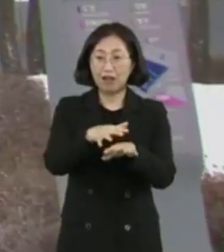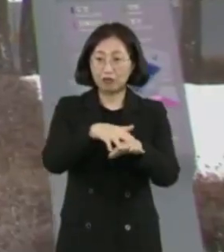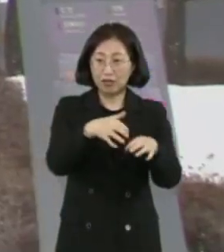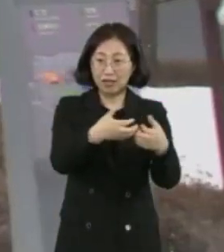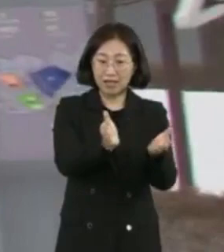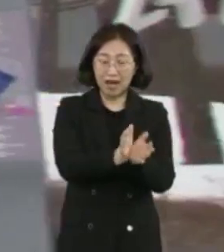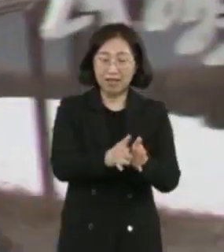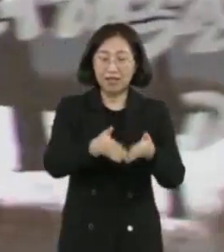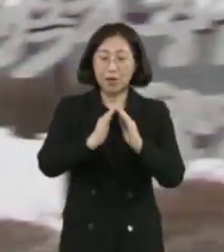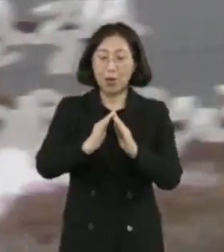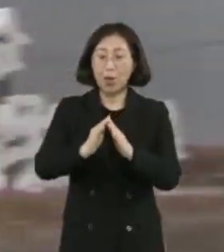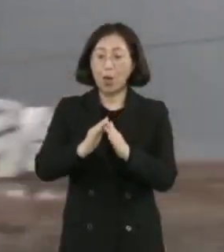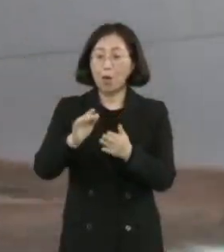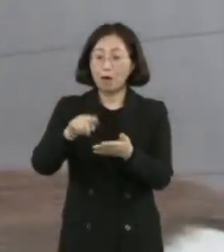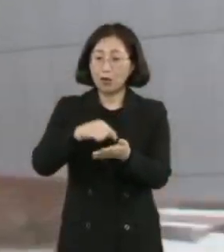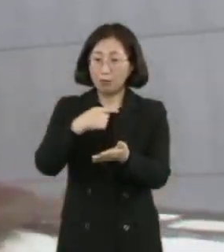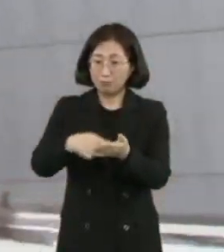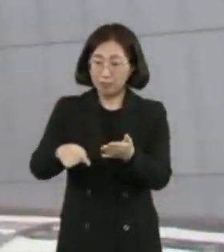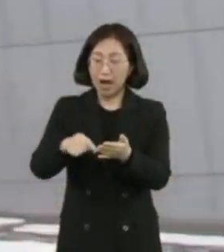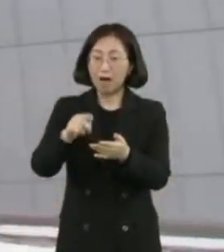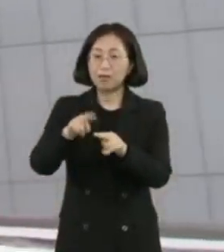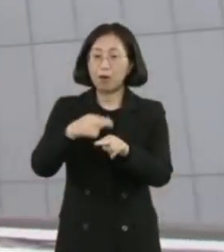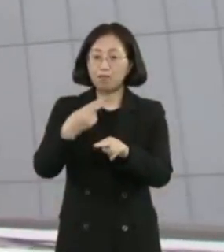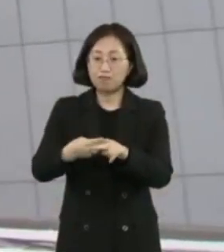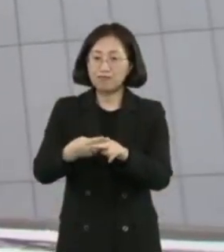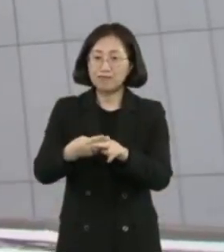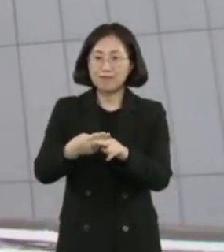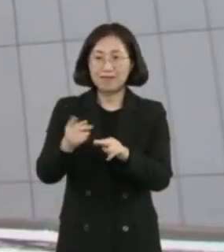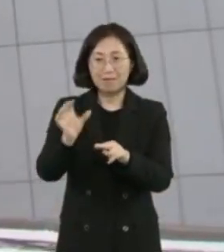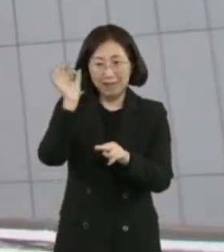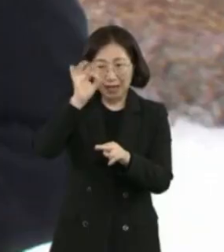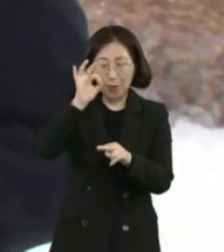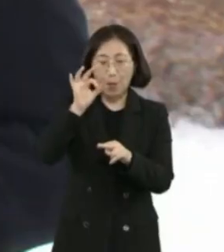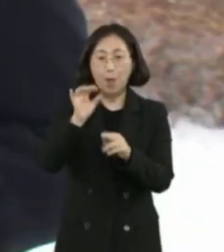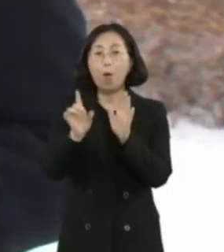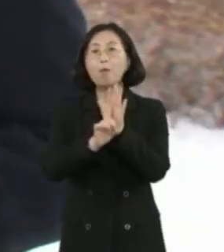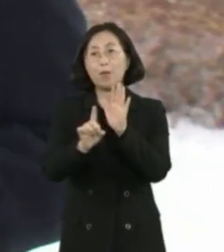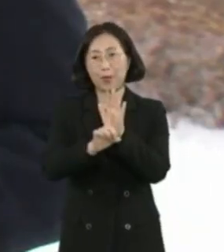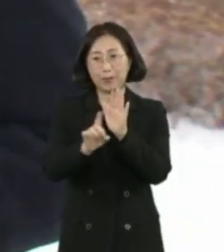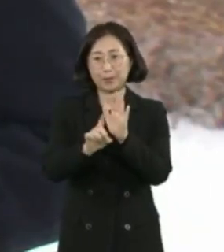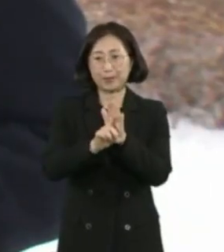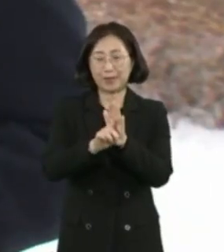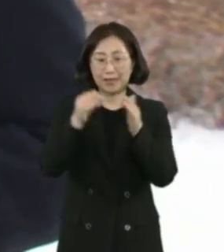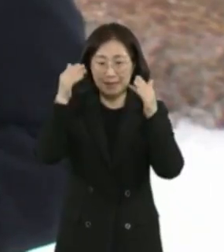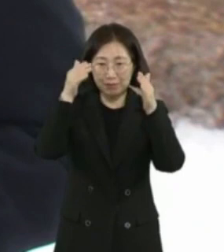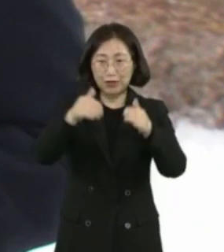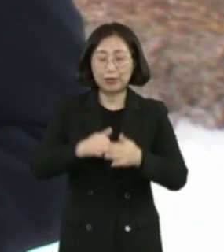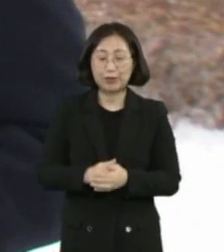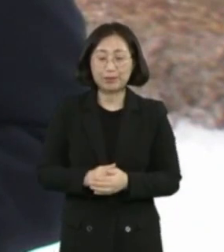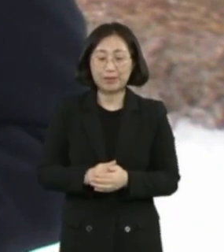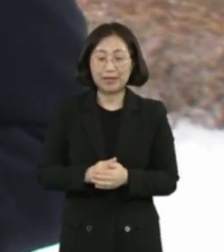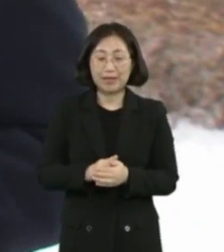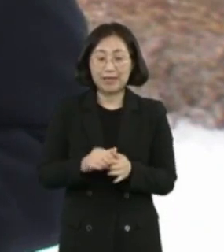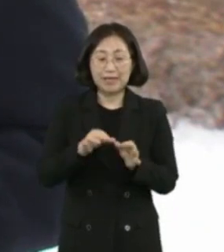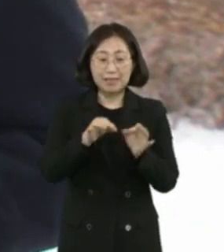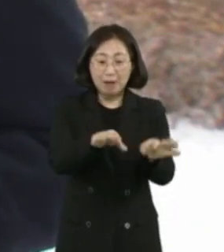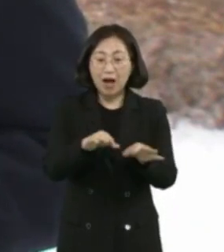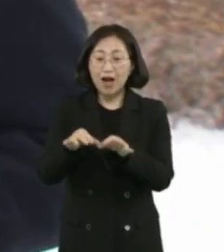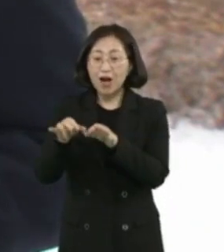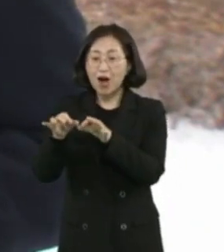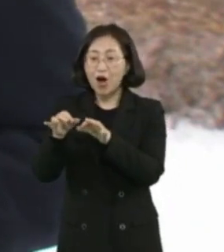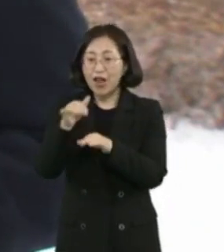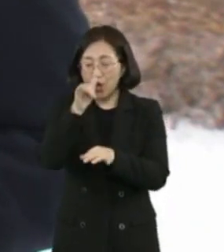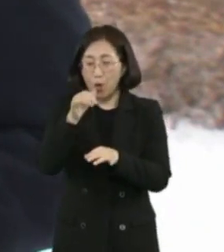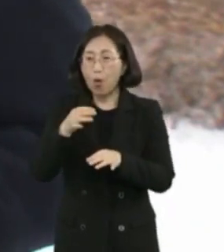구성하고 답례품의 개발과 홍보 등에 집중할 계획입니다. 고향사랑 기부금제는 결국 답례품에 따라 그 성패가